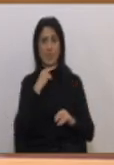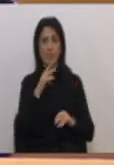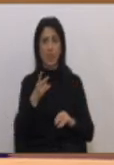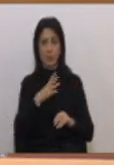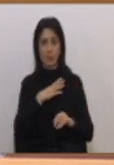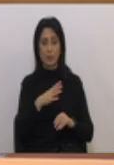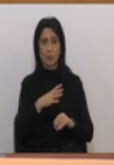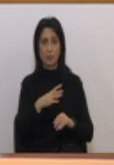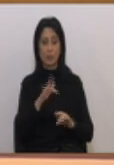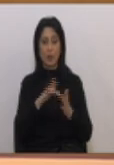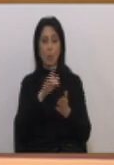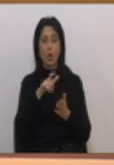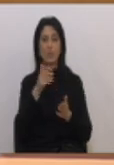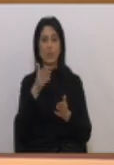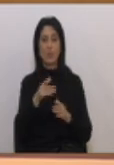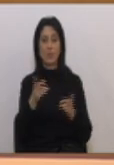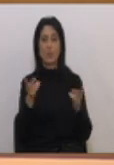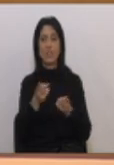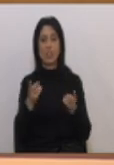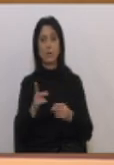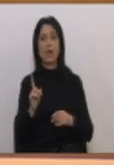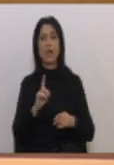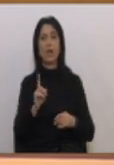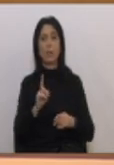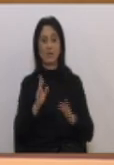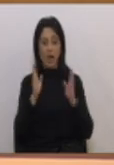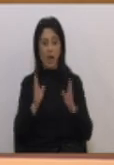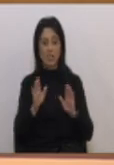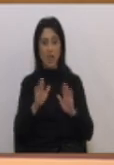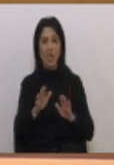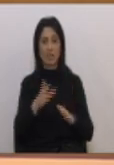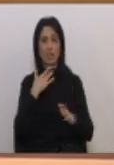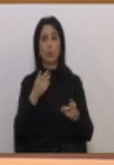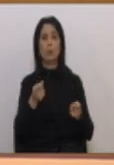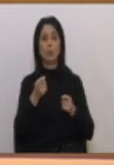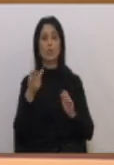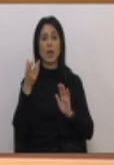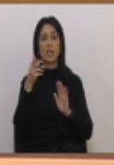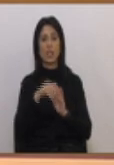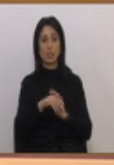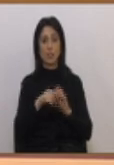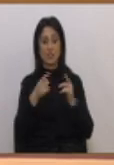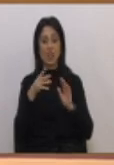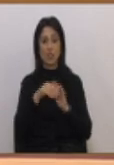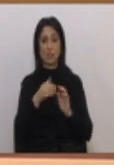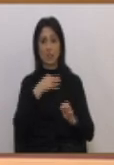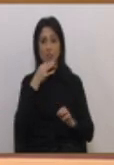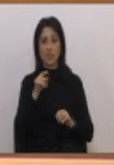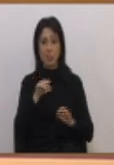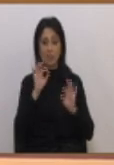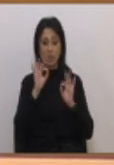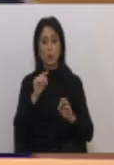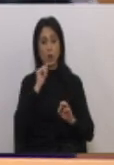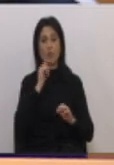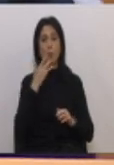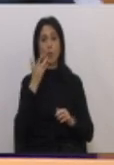ყავით მოსახლეობის იმ საჭიროებებზე, რაც განსაზღვრულია ადგილობრივ მუნიციპალიტეტებში. სხვათა შორის მინდა გითხრათ ამ სწორი